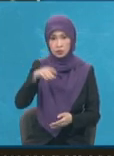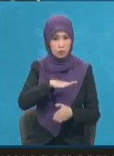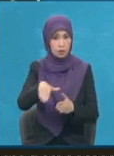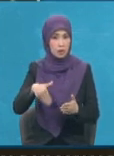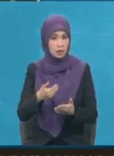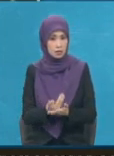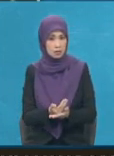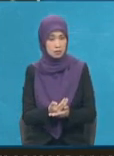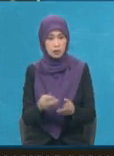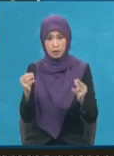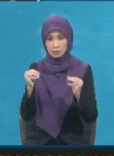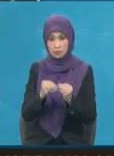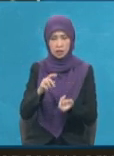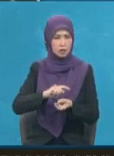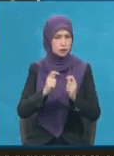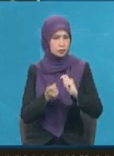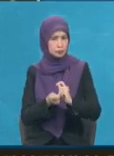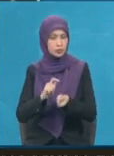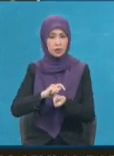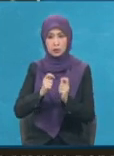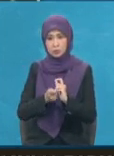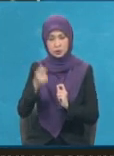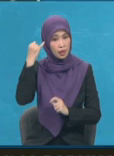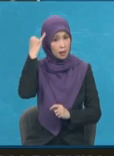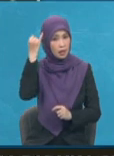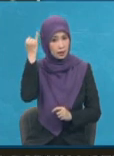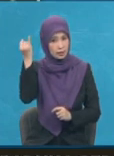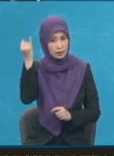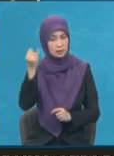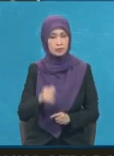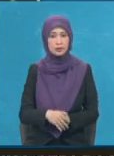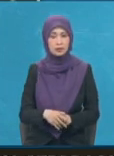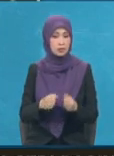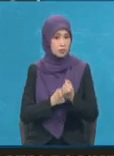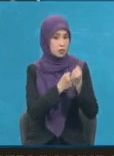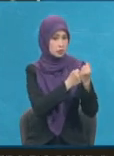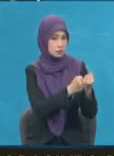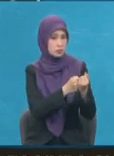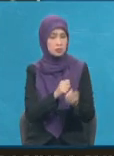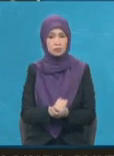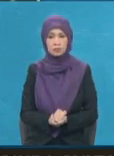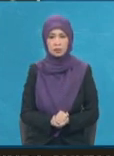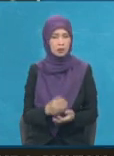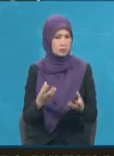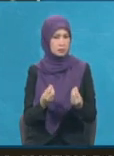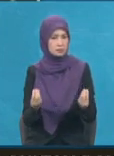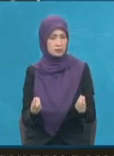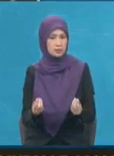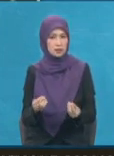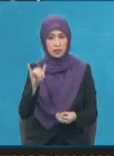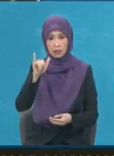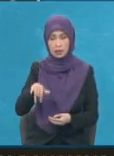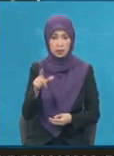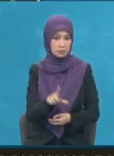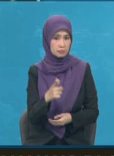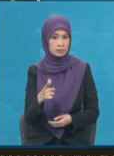sesi bertukar-tukar pandangan di adegan berhubung usaha menyokong pengukuhan sistem perdagangan berbagai hal khusus yang berkaitan